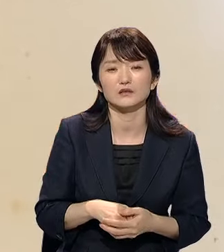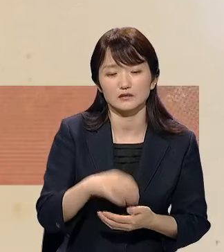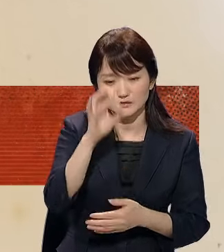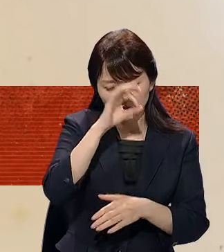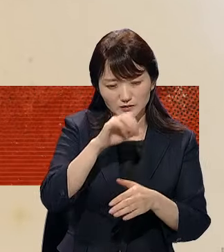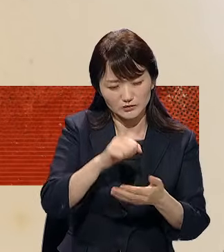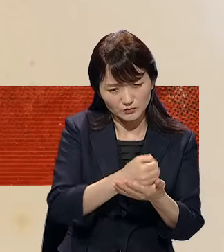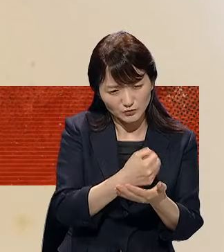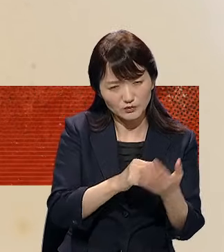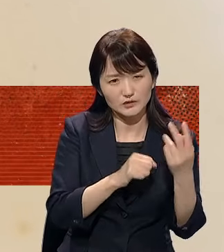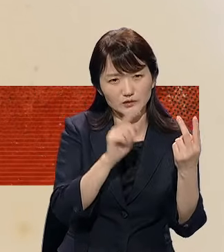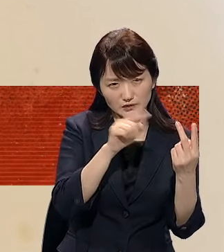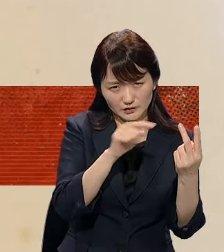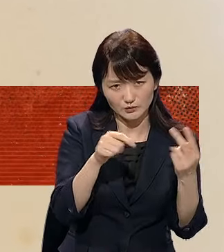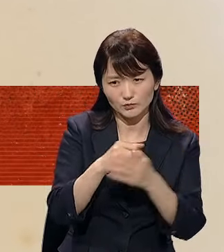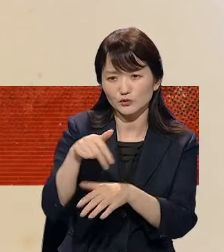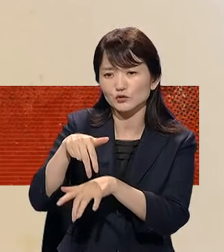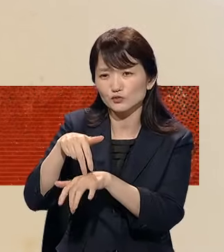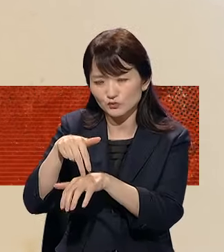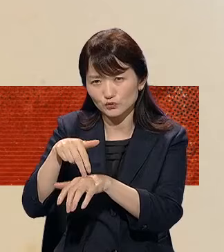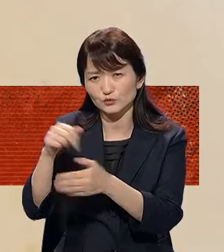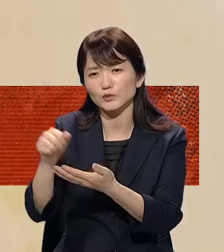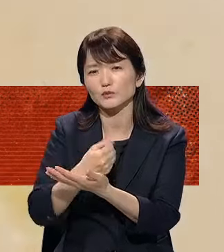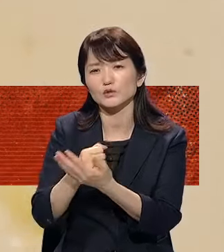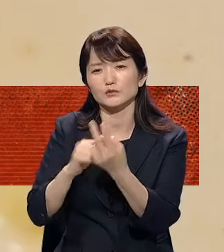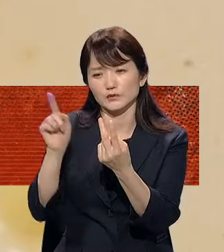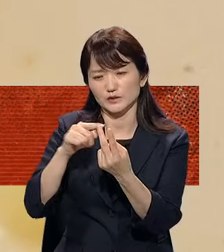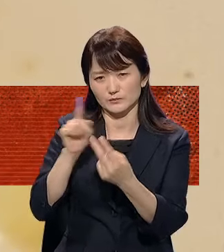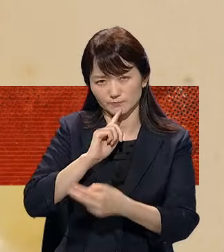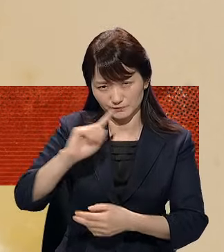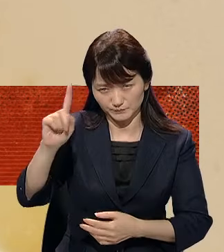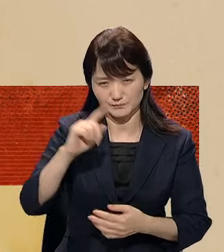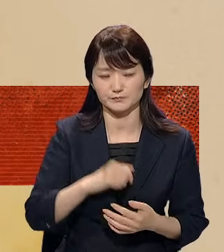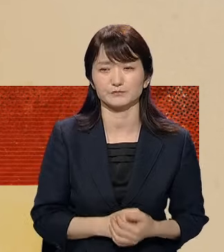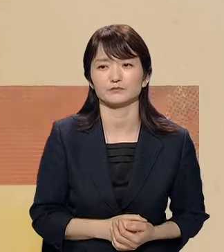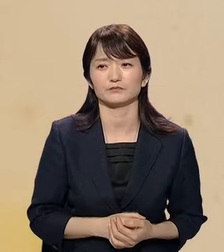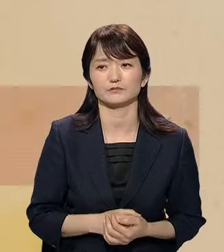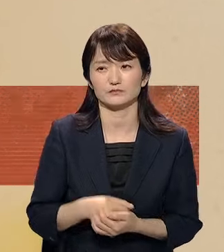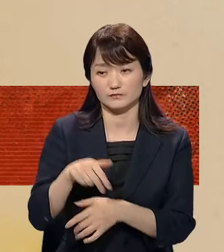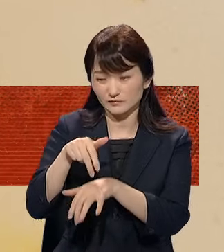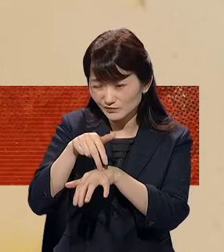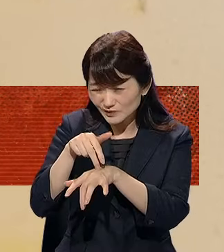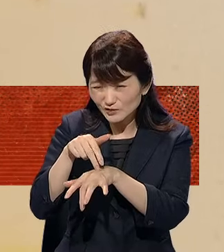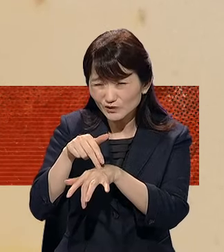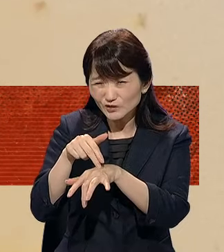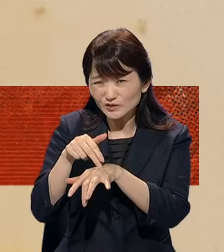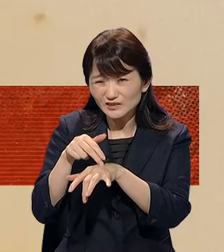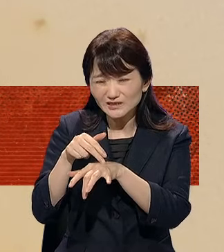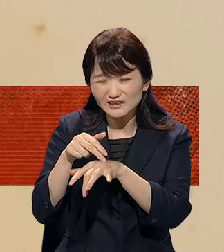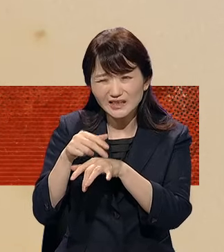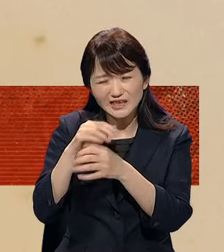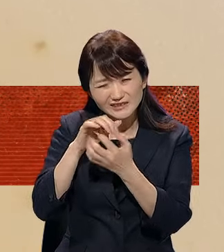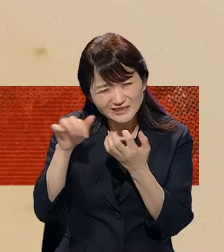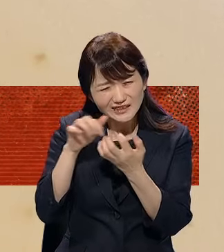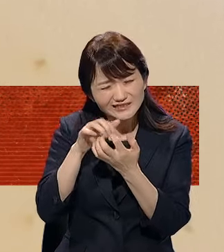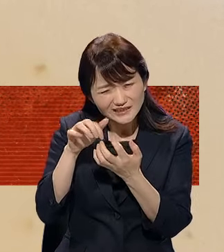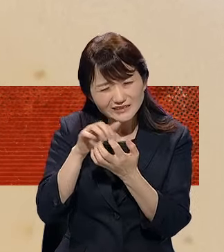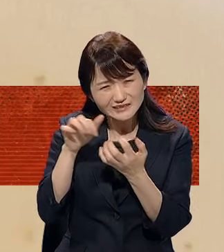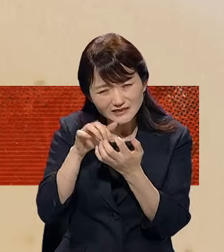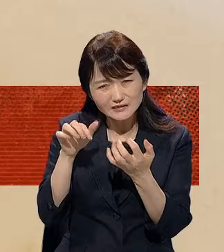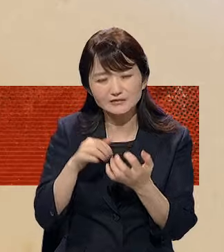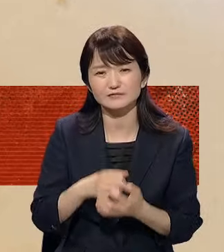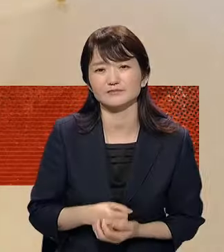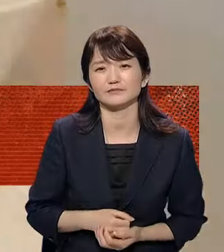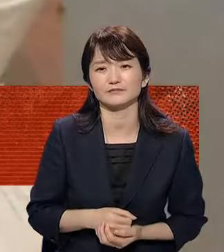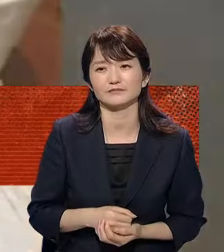주꾸미 볶음 2인분을 시켰습니다 자 주꾸미 볶음 조금 즐기긴 해요 원래 즐기지아요 약간 약간 씹어 먹어야 되고 많이